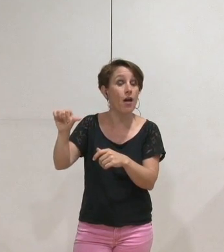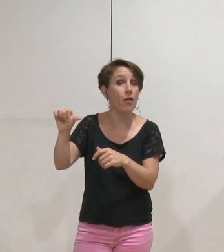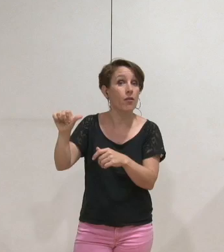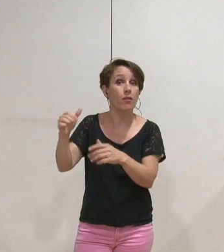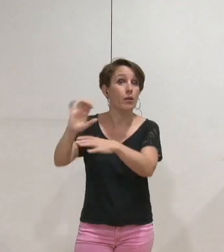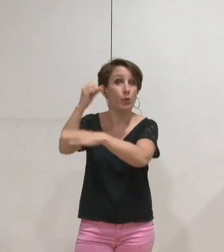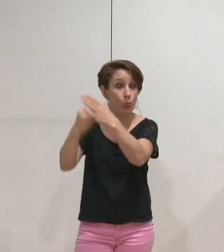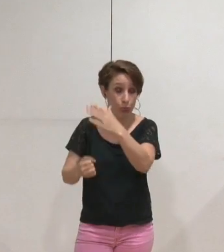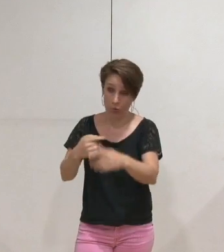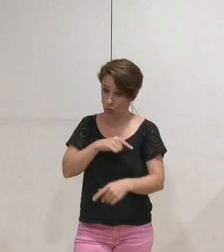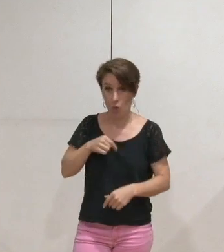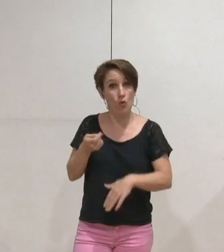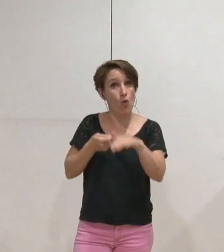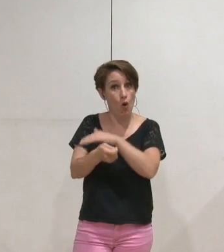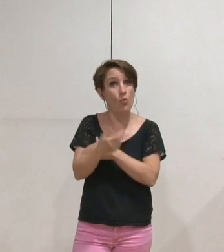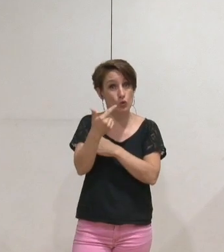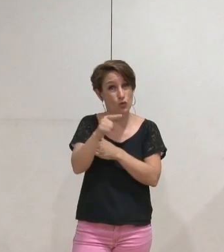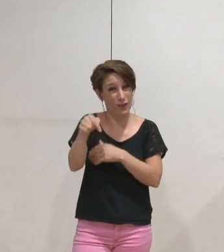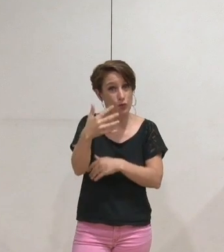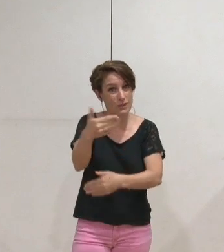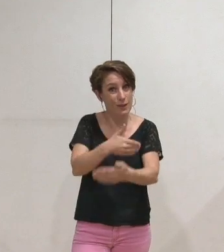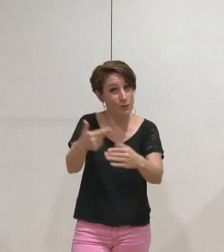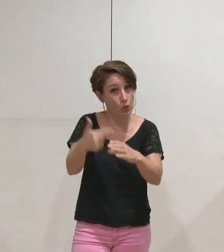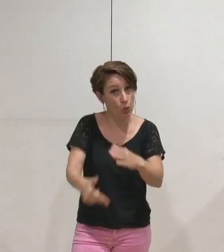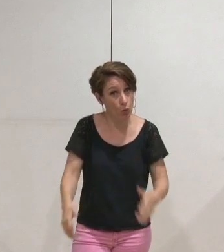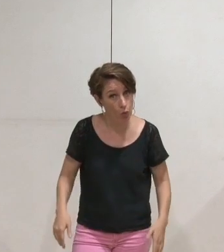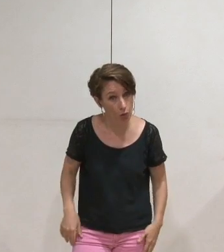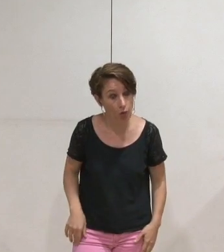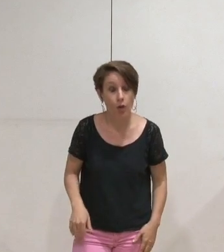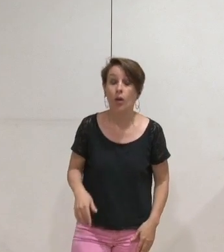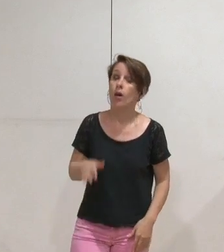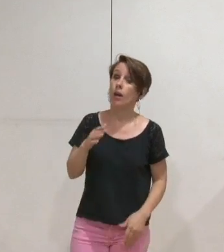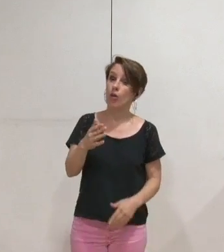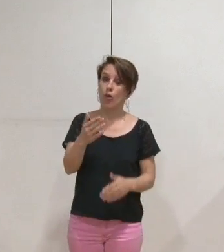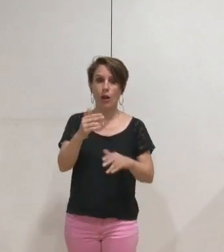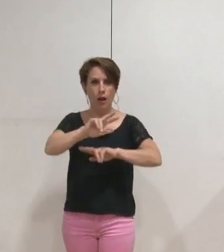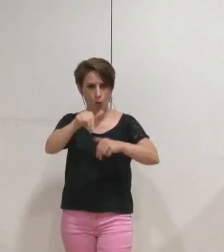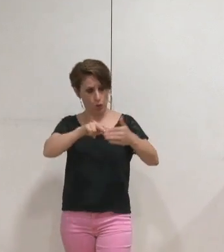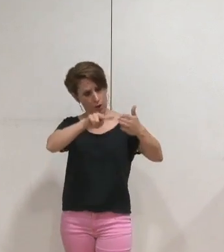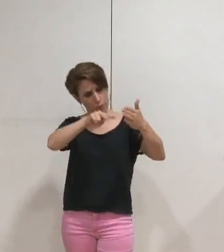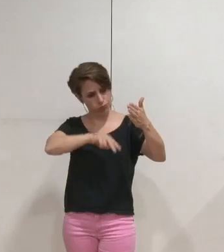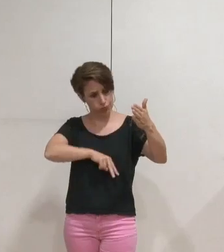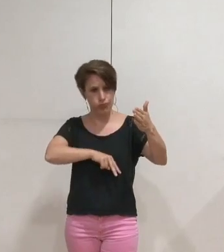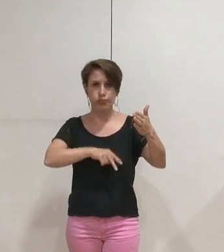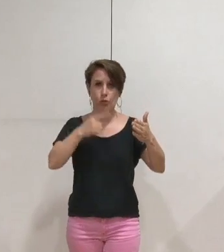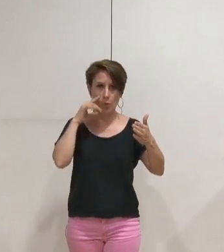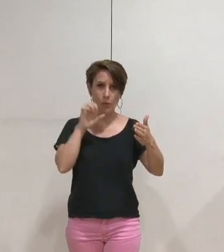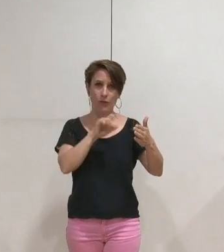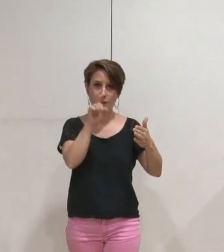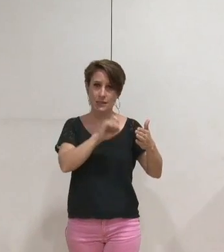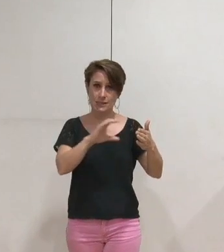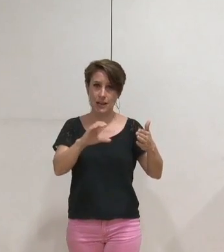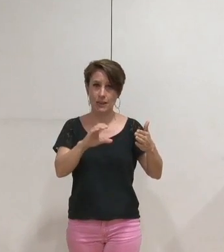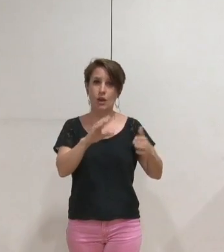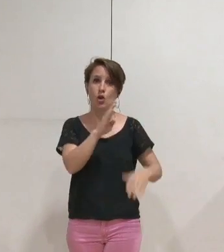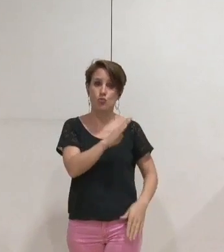million d'euros or quelques délibérations plus loin dans celles qui ont trait à l'urbanisme on apprend bah que la ZAC boucha et Vialet bah elle peine